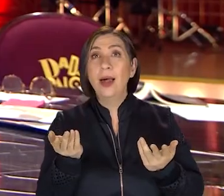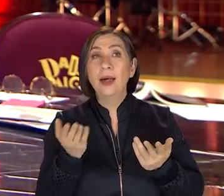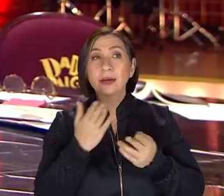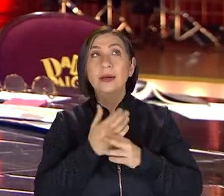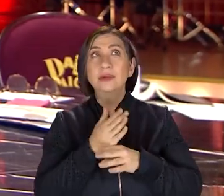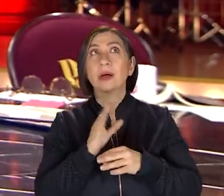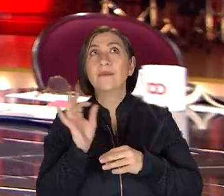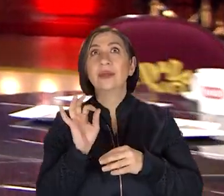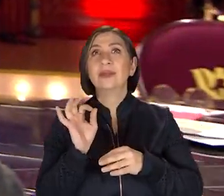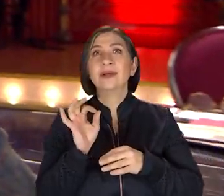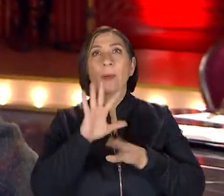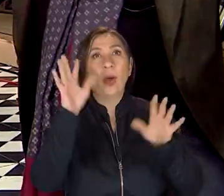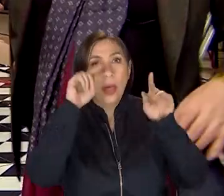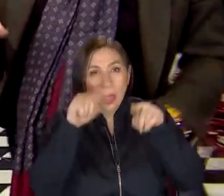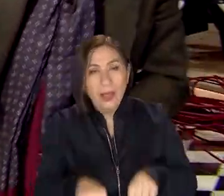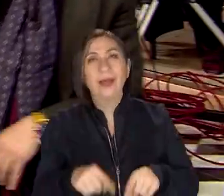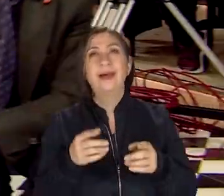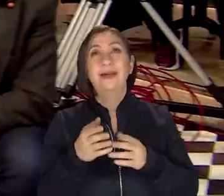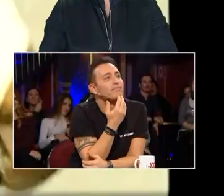hakikaten de doğru. Görelim.